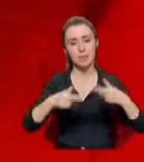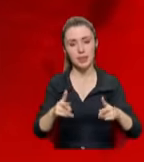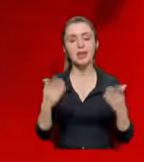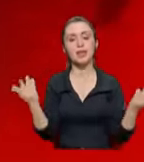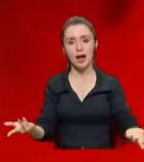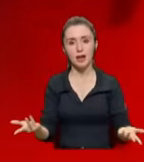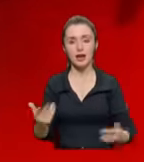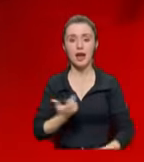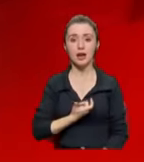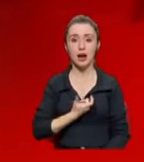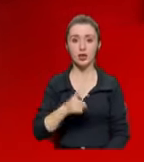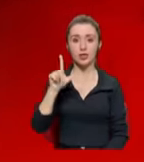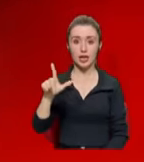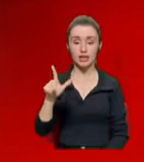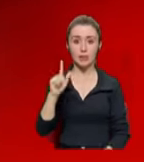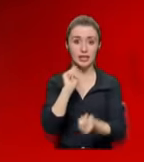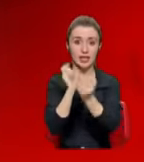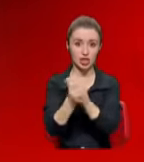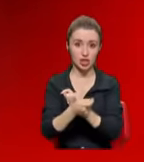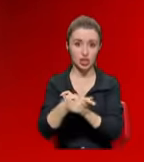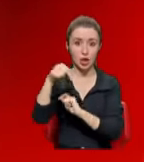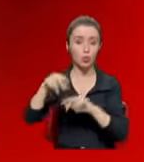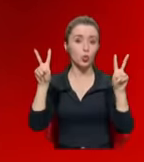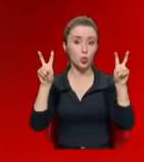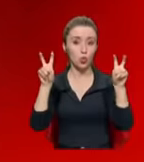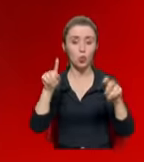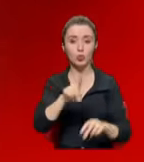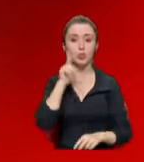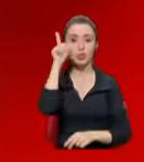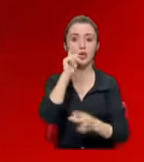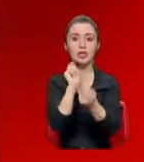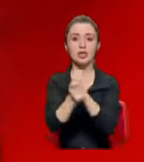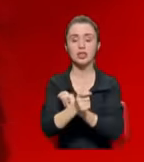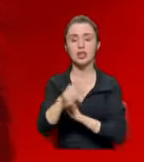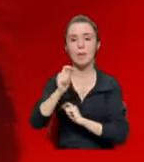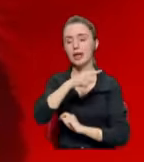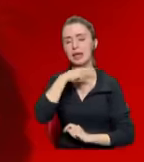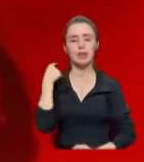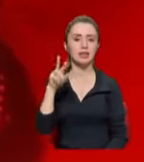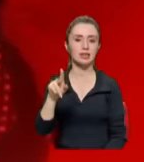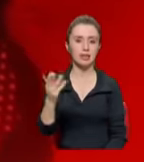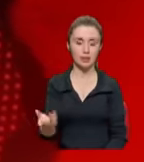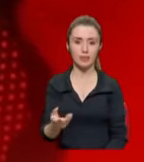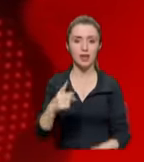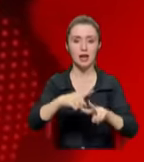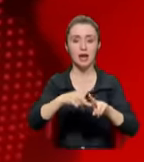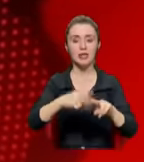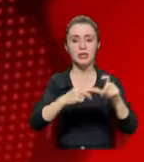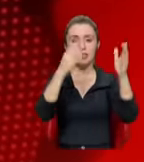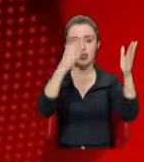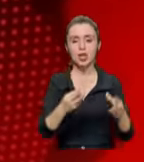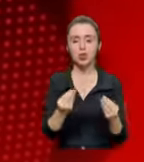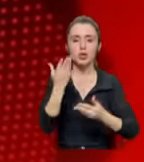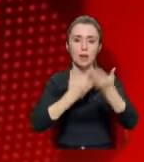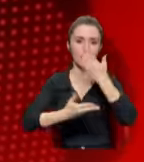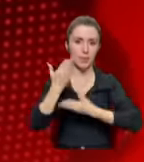Dolayısıyla kanun gerektiren bir değişiklik bu konu Dolayısıyla değişiklik yapılması imkansız gözüküyor Aziz Çelik Hoca da çok güzel